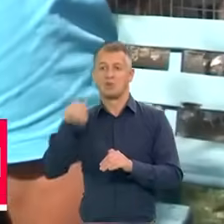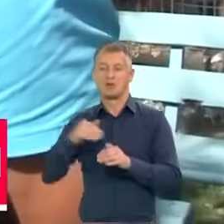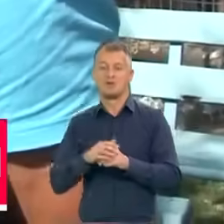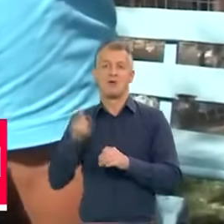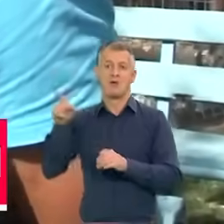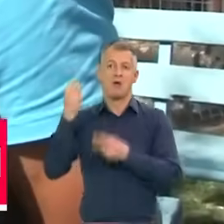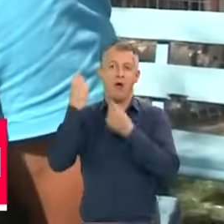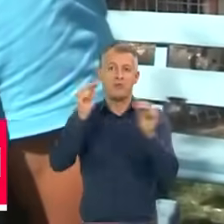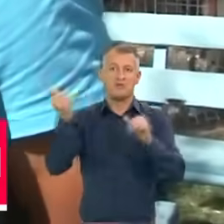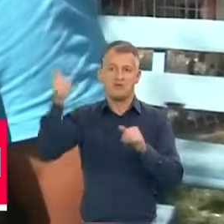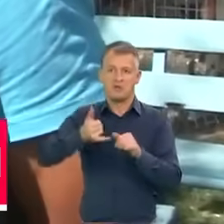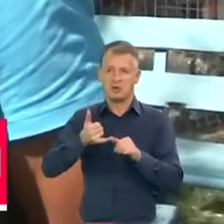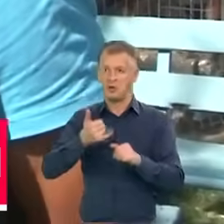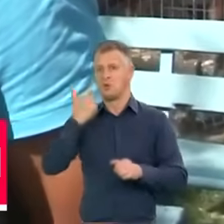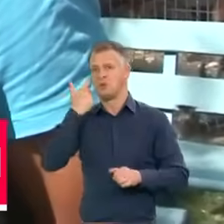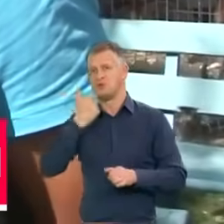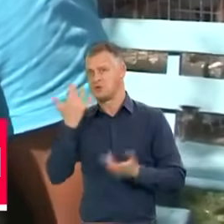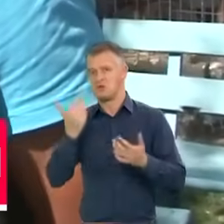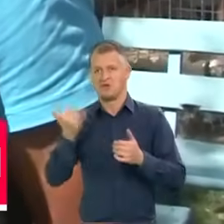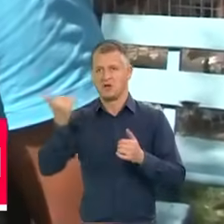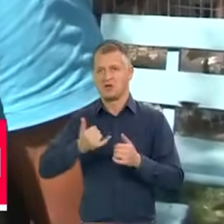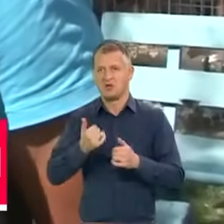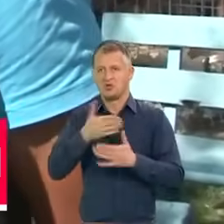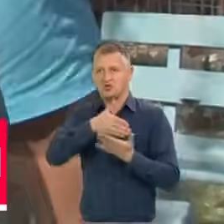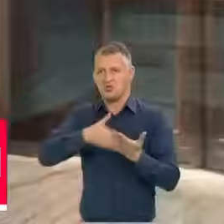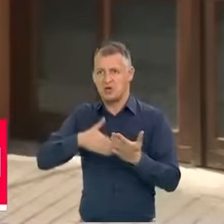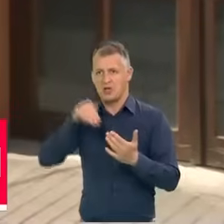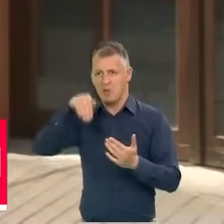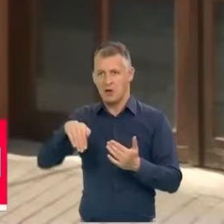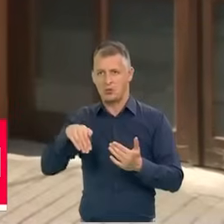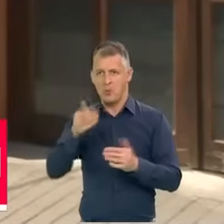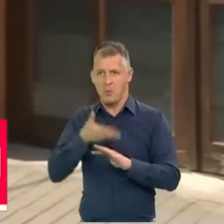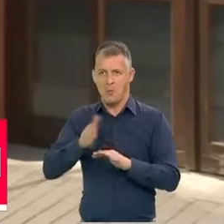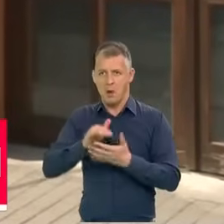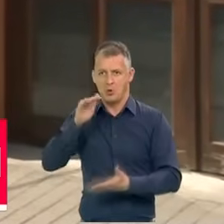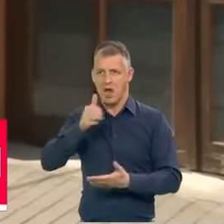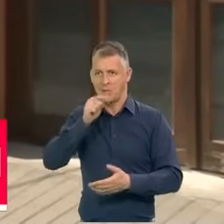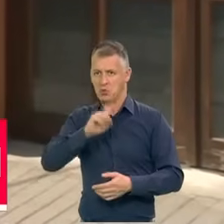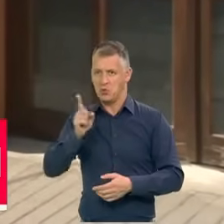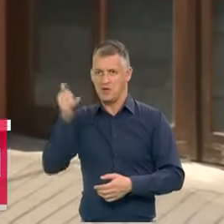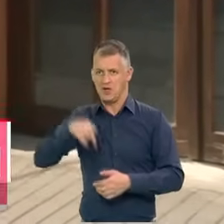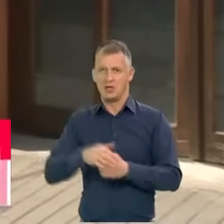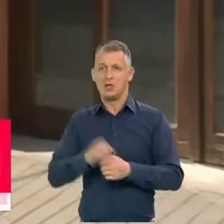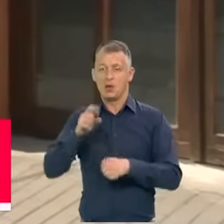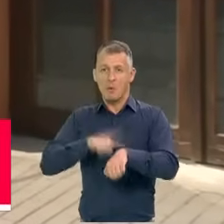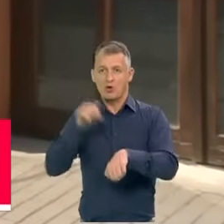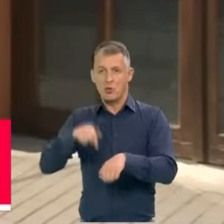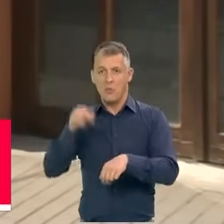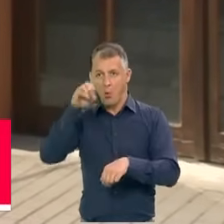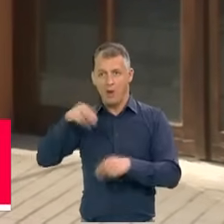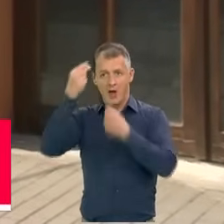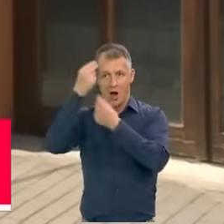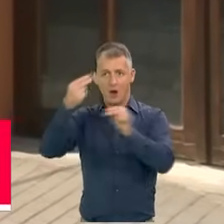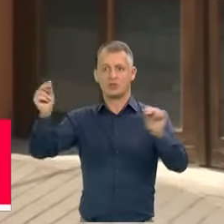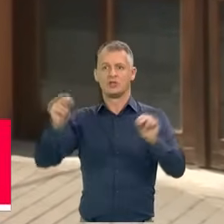dar nu știu cât cât o venit jumate de metr mai mult nu cred în momentul de față oamenii sunt informați problema sunt